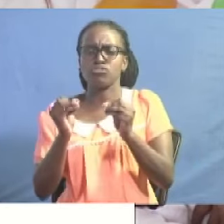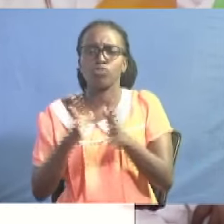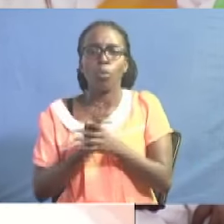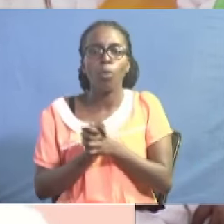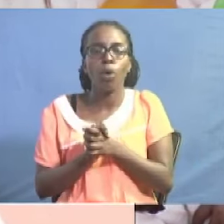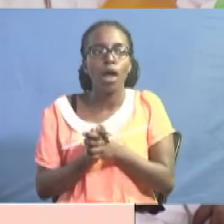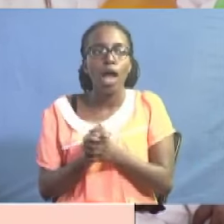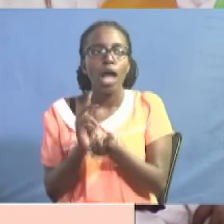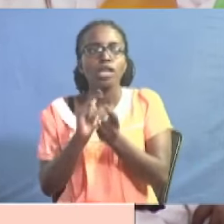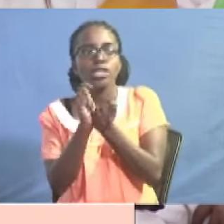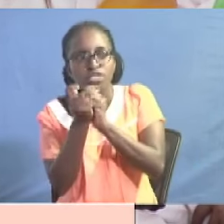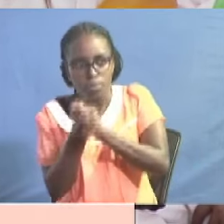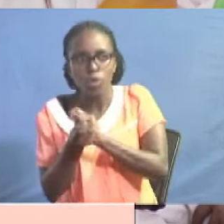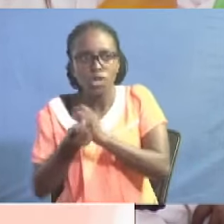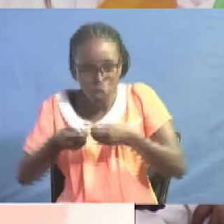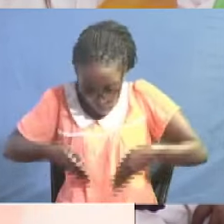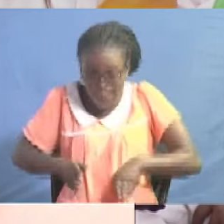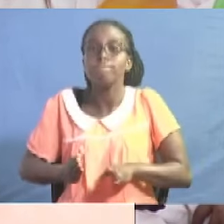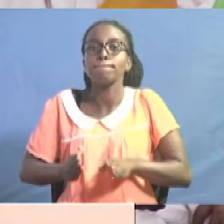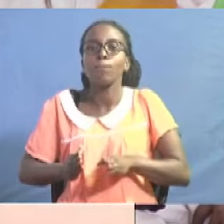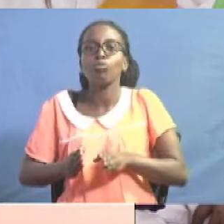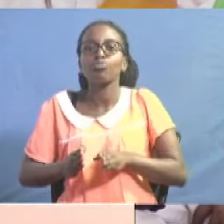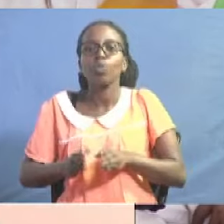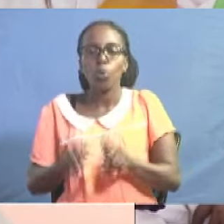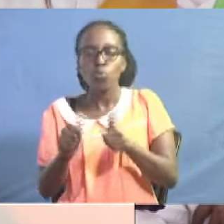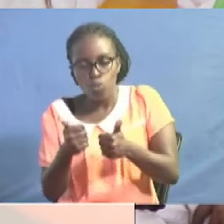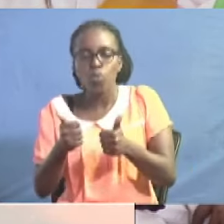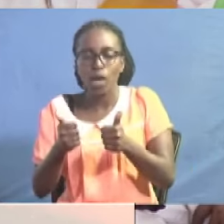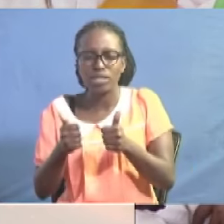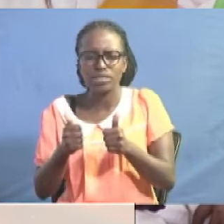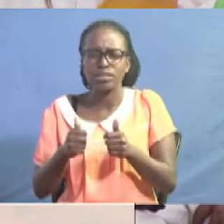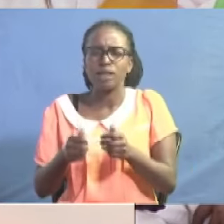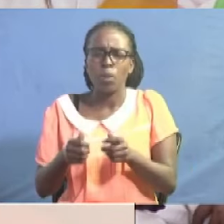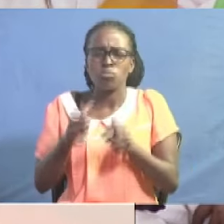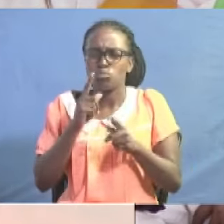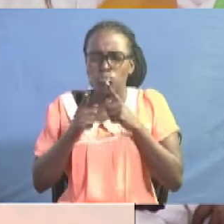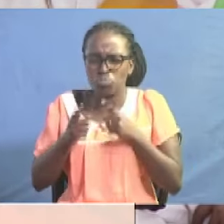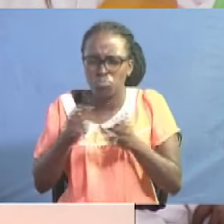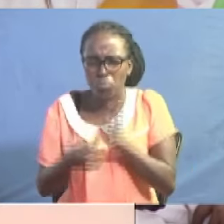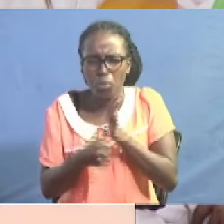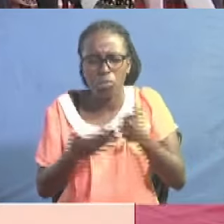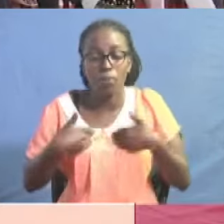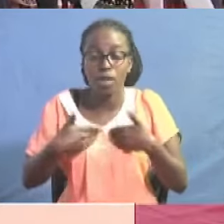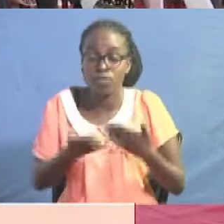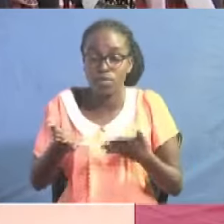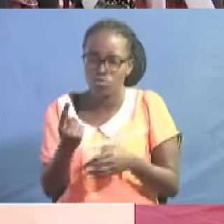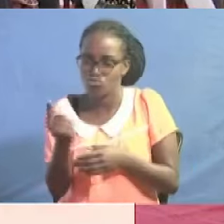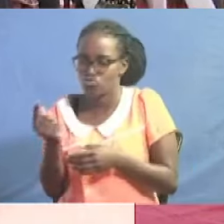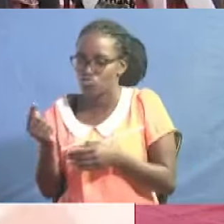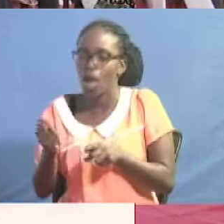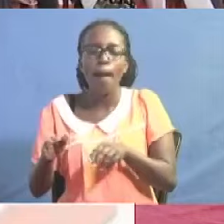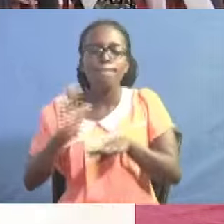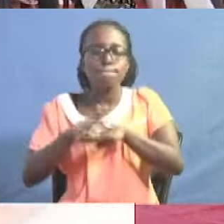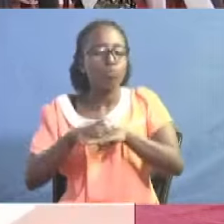Kenya tunajaribu kuizalisha. Ndio mnaona iko msukosuko kidogo. Lakini saa ile mtoto amepatikana, si mambo inakuwa sawa sawa. Ishara